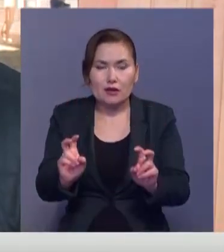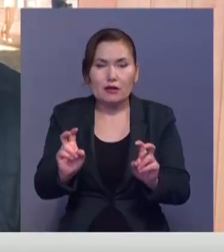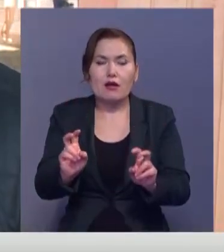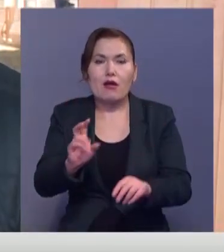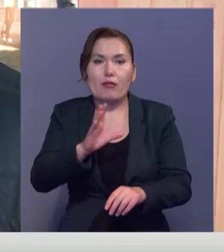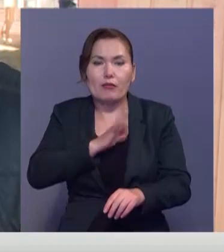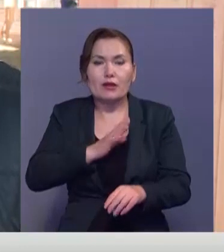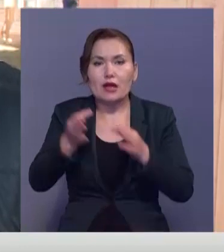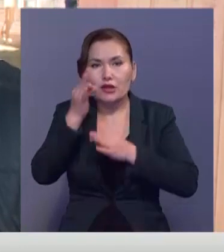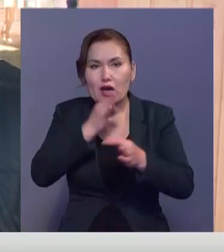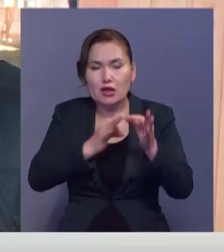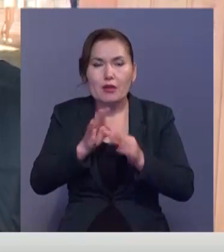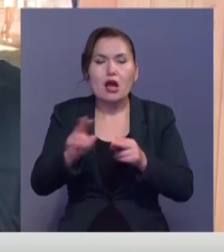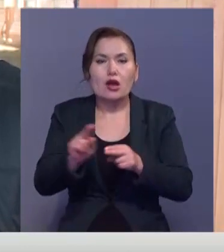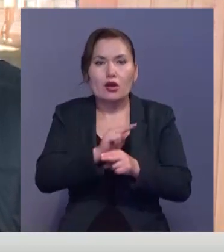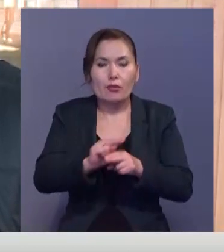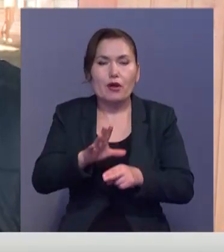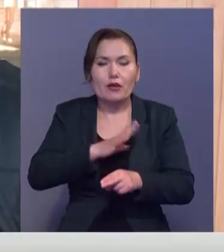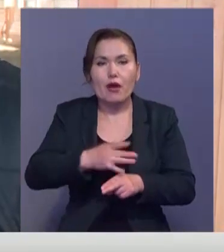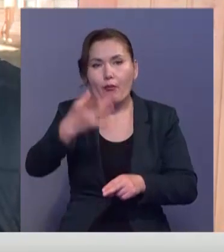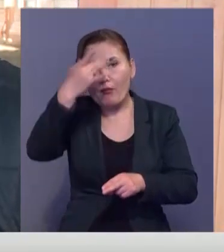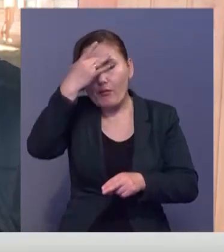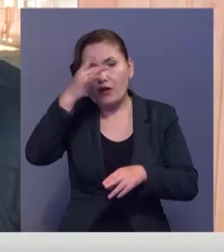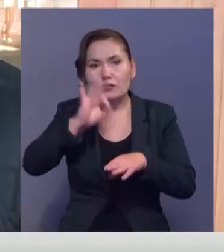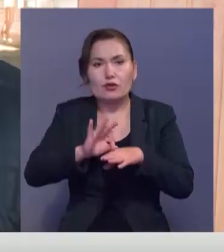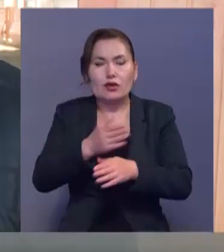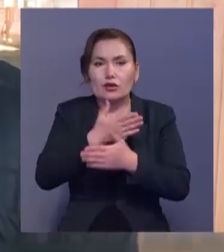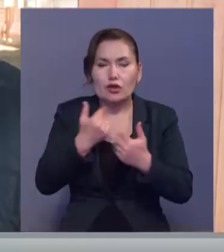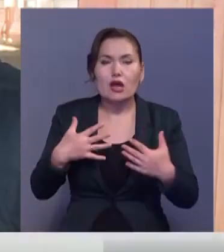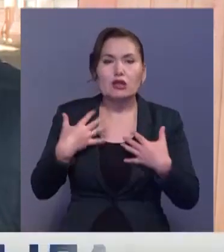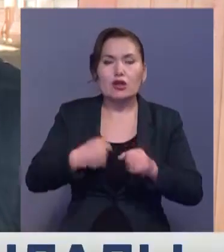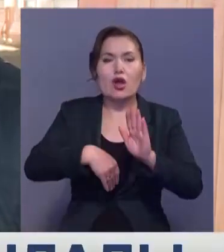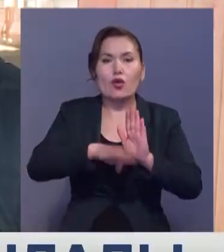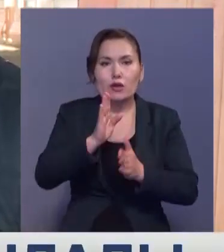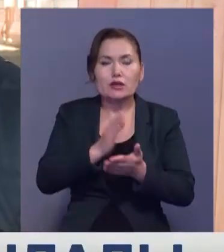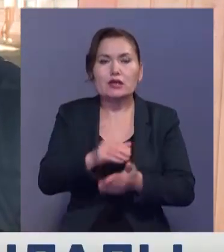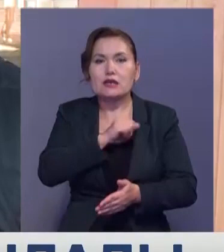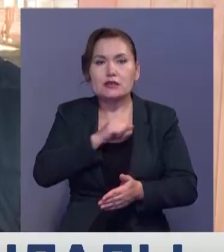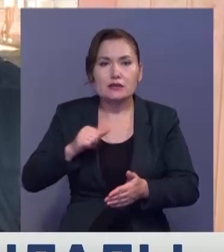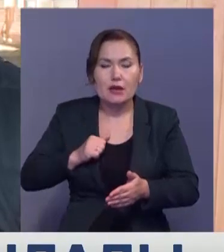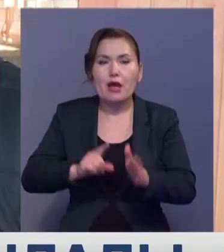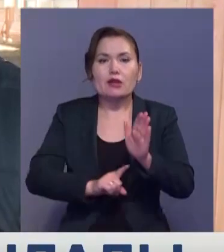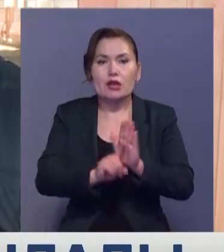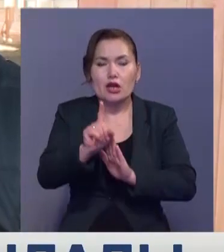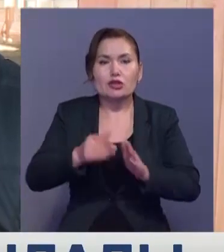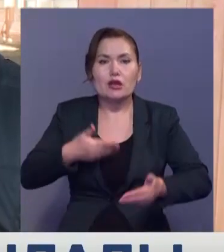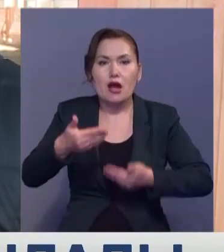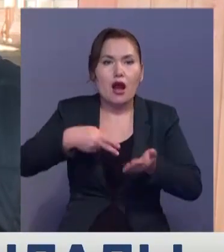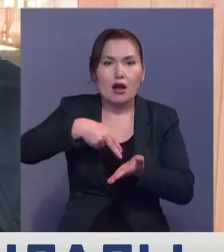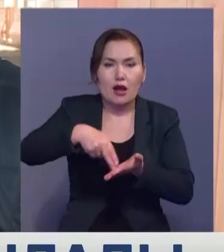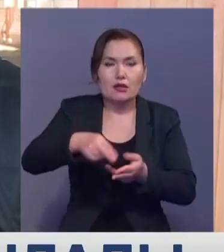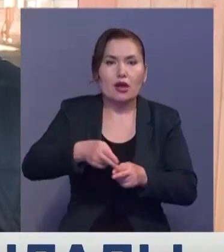берем деп ойлаған едім. Қазір бас ауруыда тыйылып, жайым жақсара түсті. Енді алдағы уақытта осында жаттығатын 3 адаммен